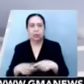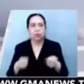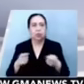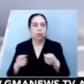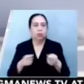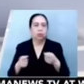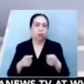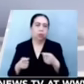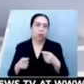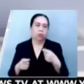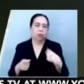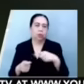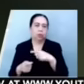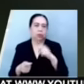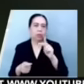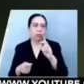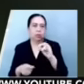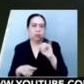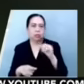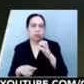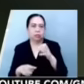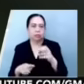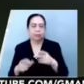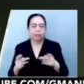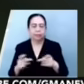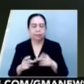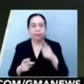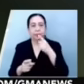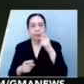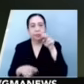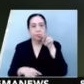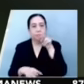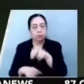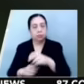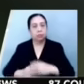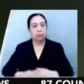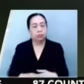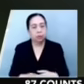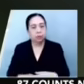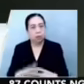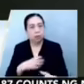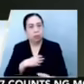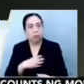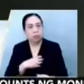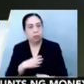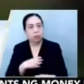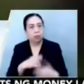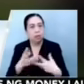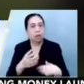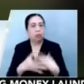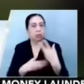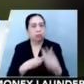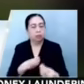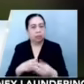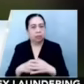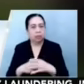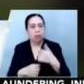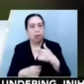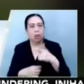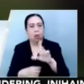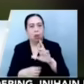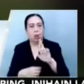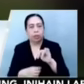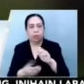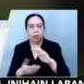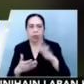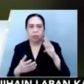of the KOJC compound. Dahil namataan umano ang mga police mobile sa labas ng Glory Mountain sa Barangay Tamayong ng Davao